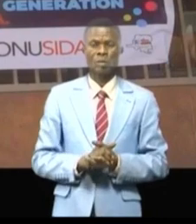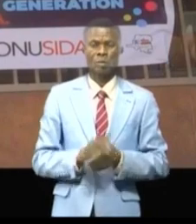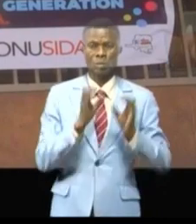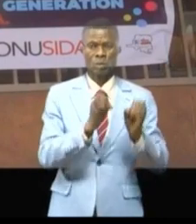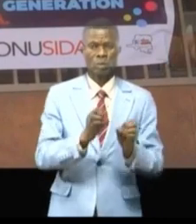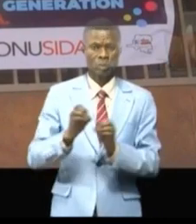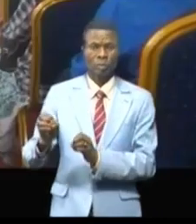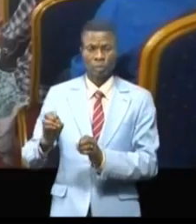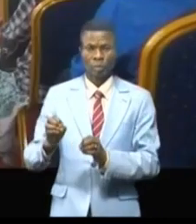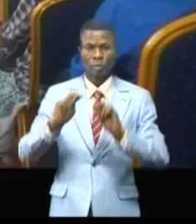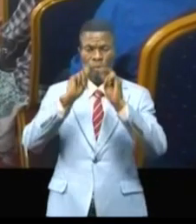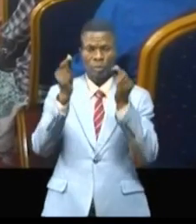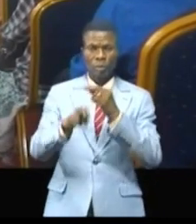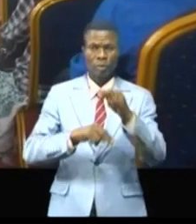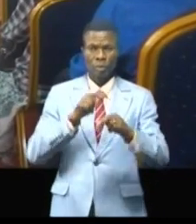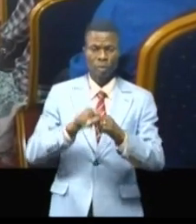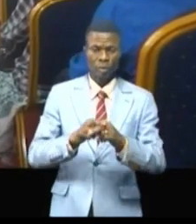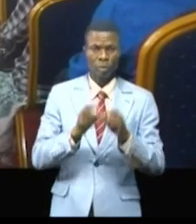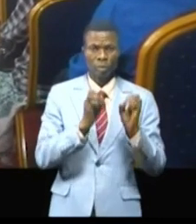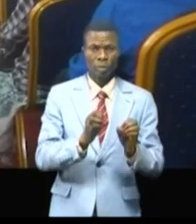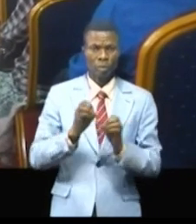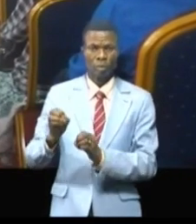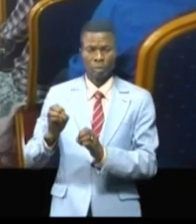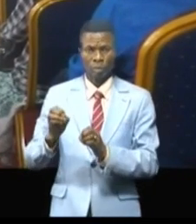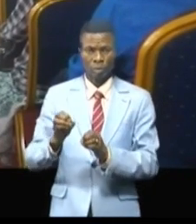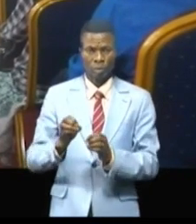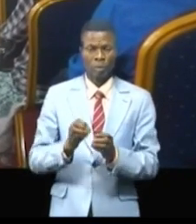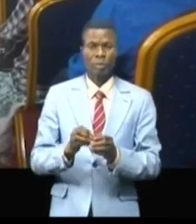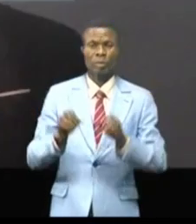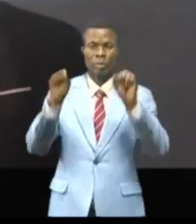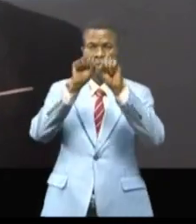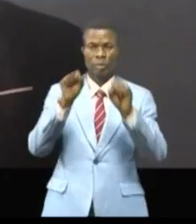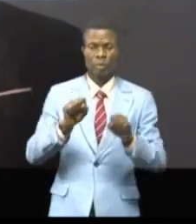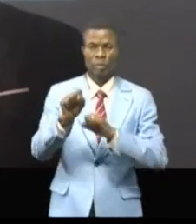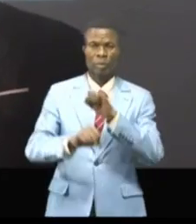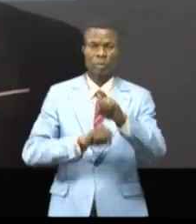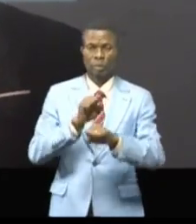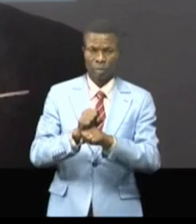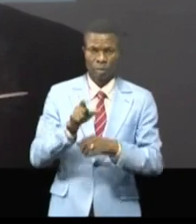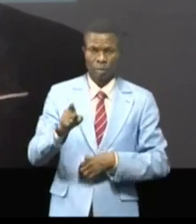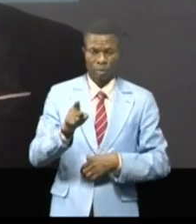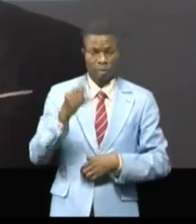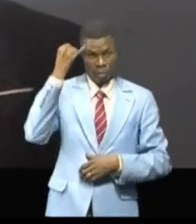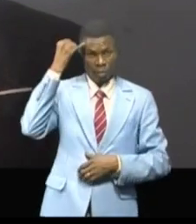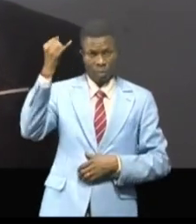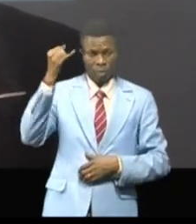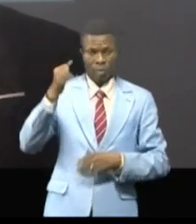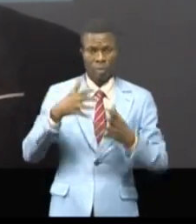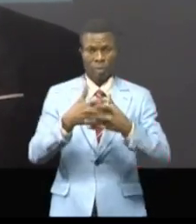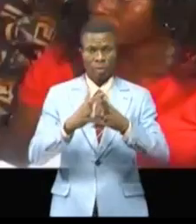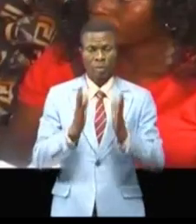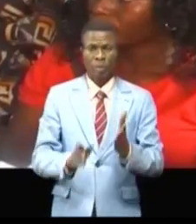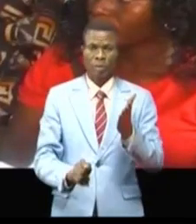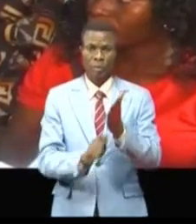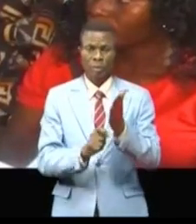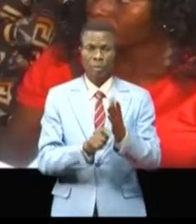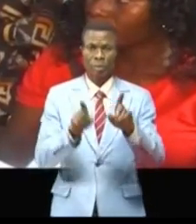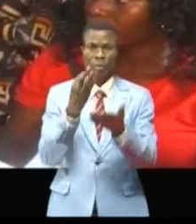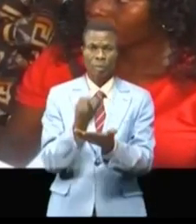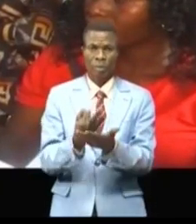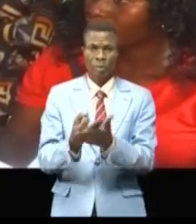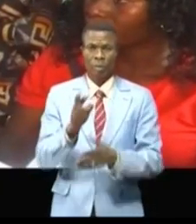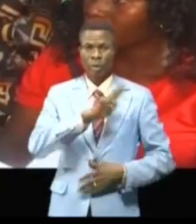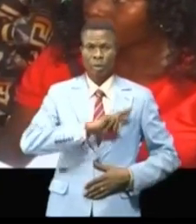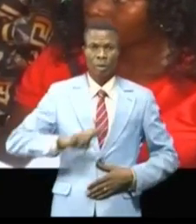Organisé par le Réseau national des organisations assises communautaires, RENOAC en sigle, à l'intention des partenaires techniques et financiers de la